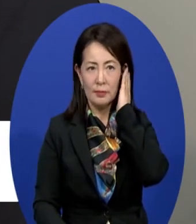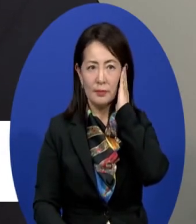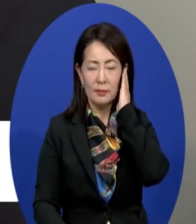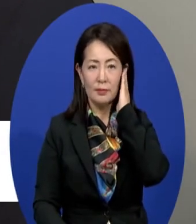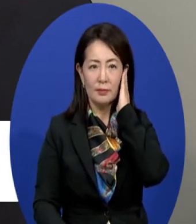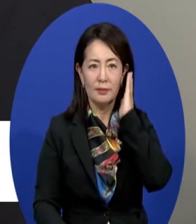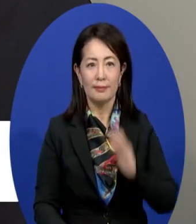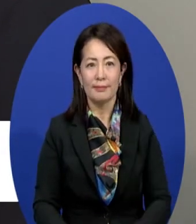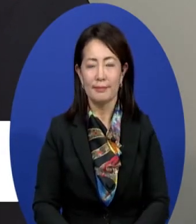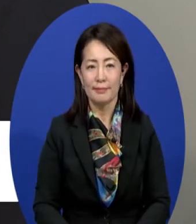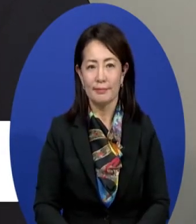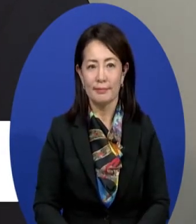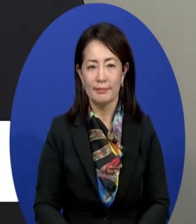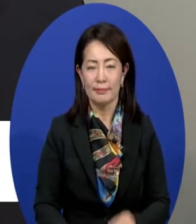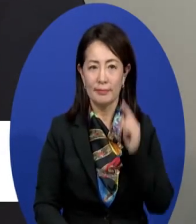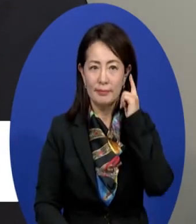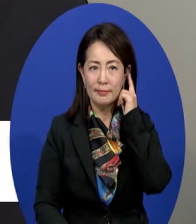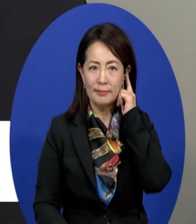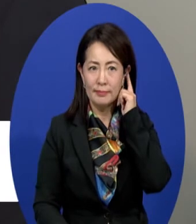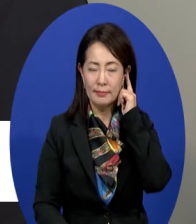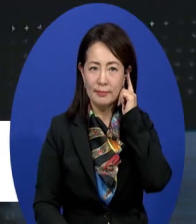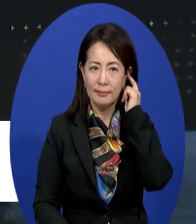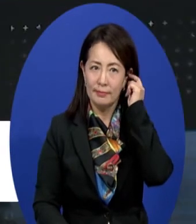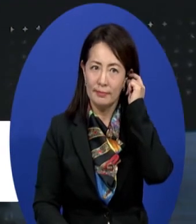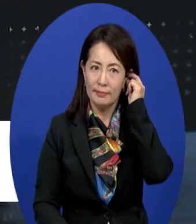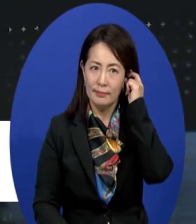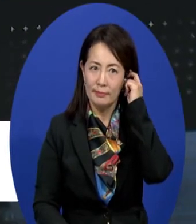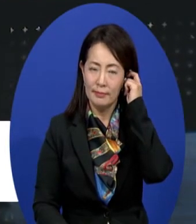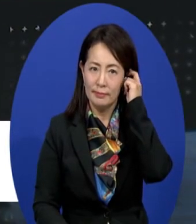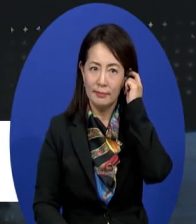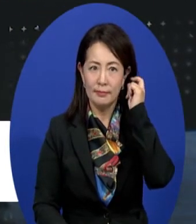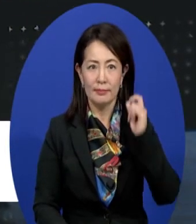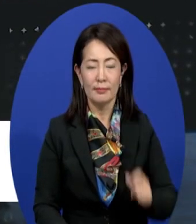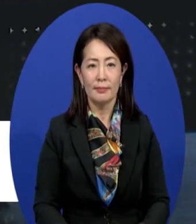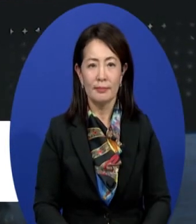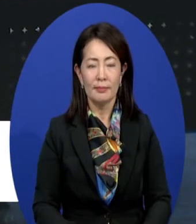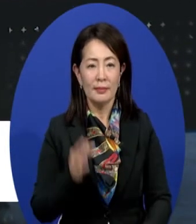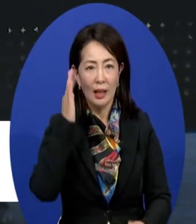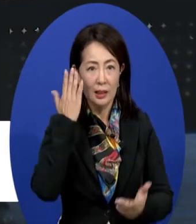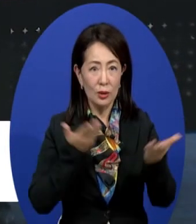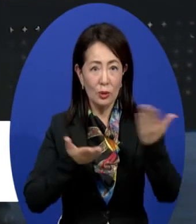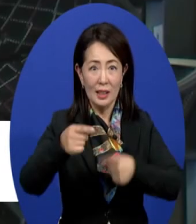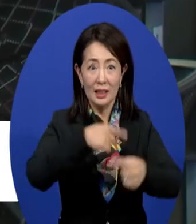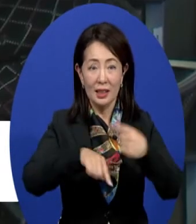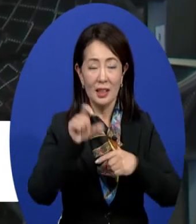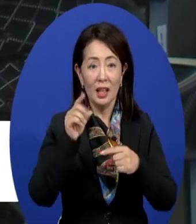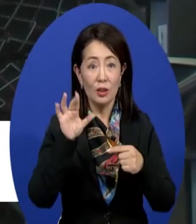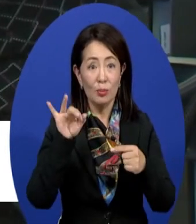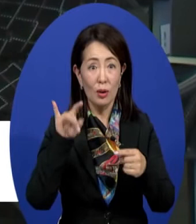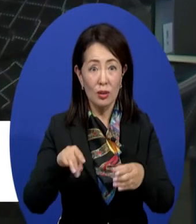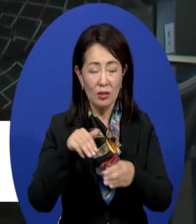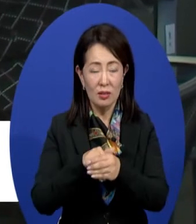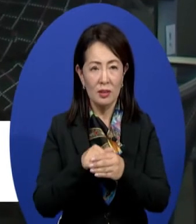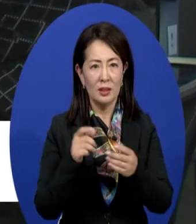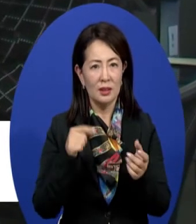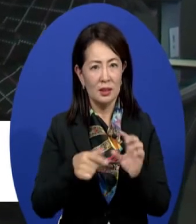жилүүдэд ядуурлыг бууруулах тал дээр бол хангалттай боломж байгаа л гэж харж байгаа. Гадаад худалдааны эргэлт экспорт импортын хэмжээ хэвийн байдлаар шилжихэд ахиц